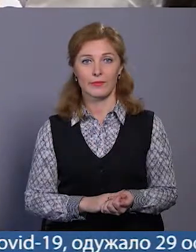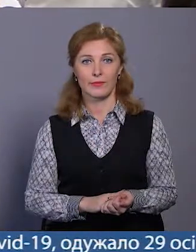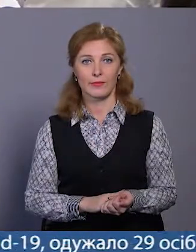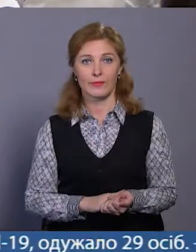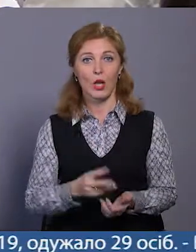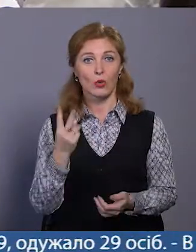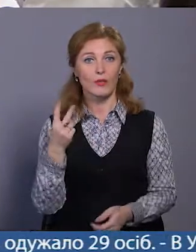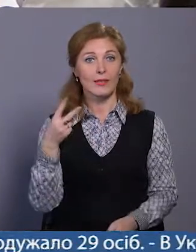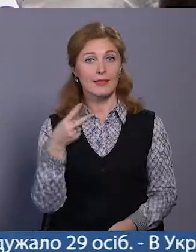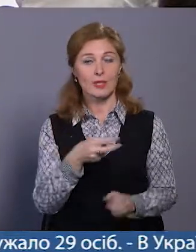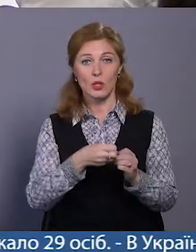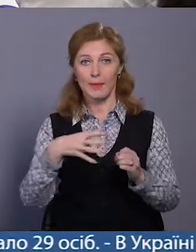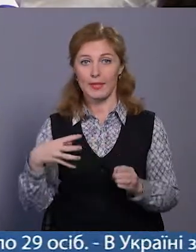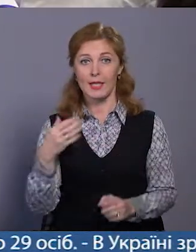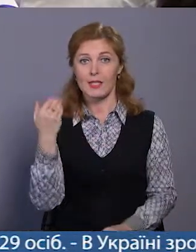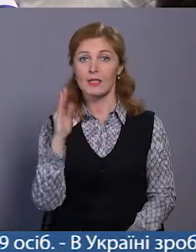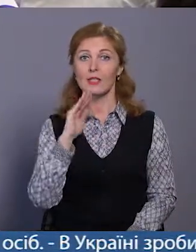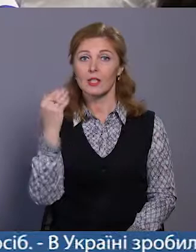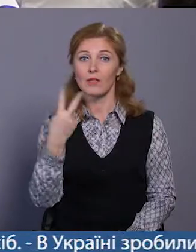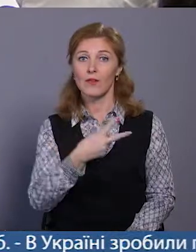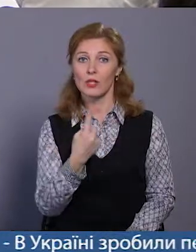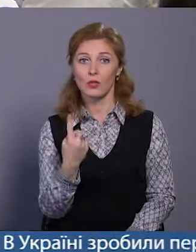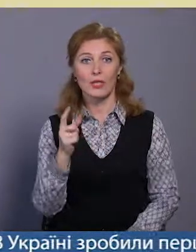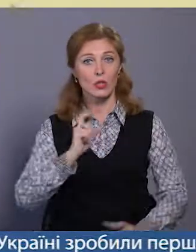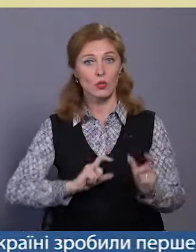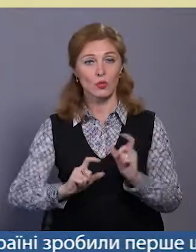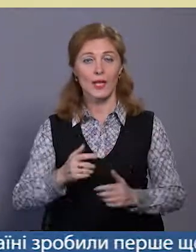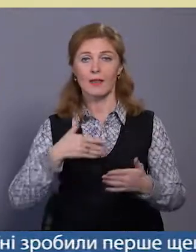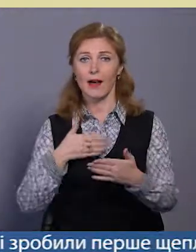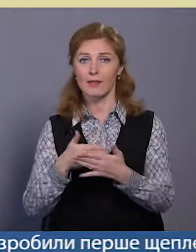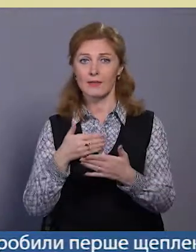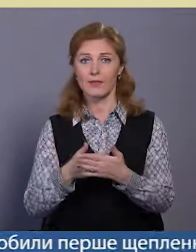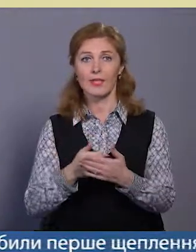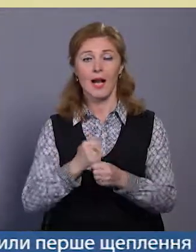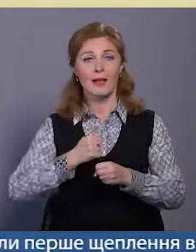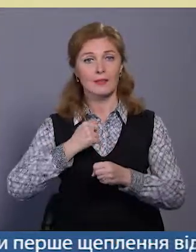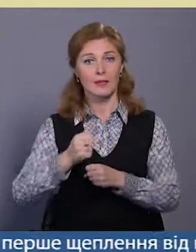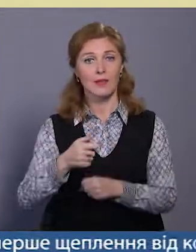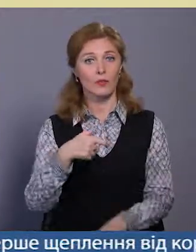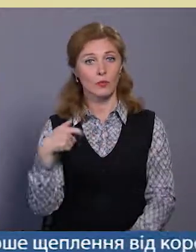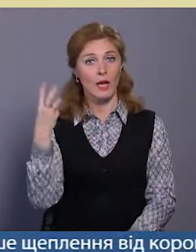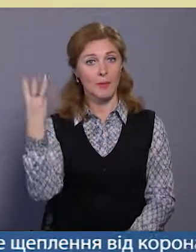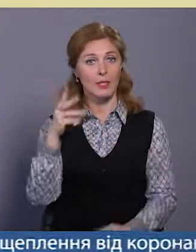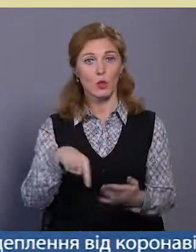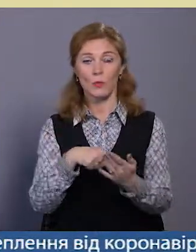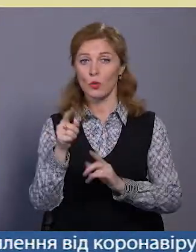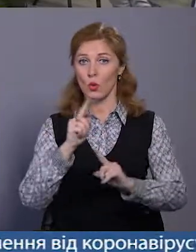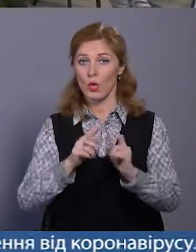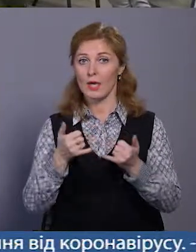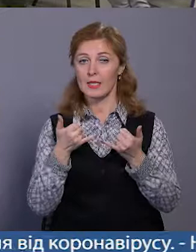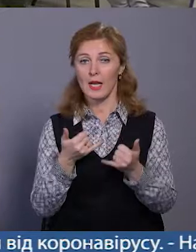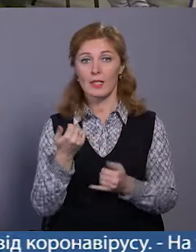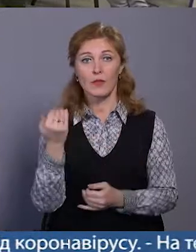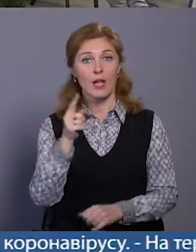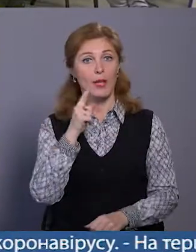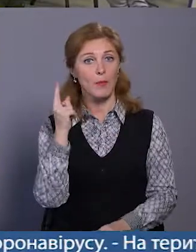У 2015-му їй 21. Студентка, активістка і кандидатка у депутати Хмельницької міської ради. Наразі вона